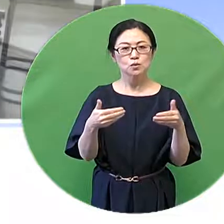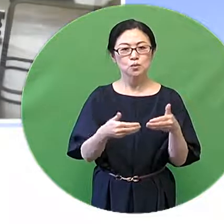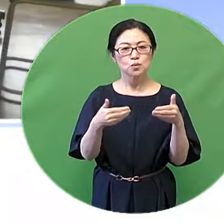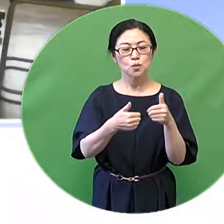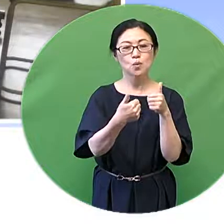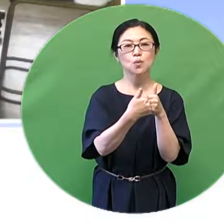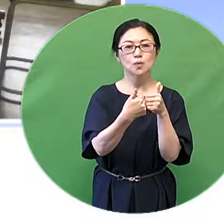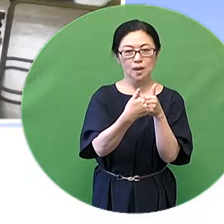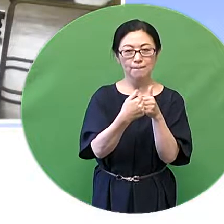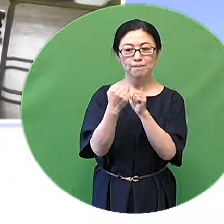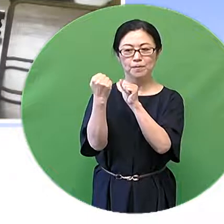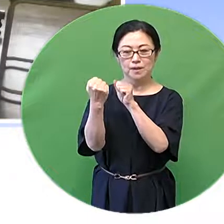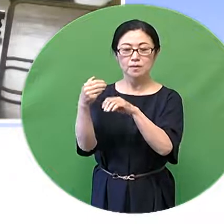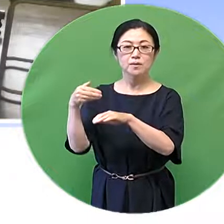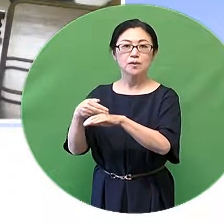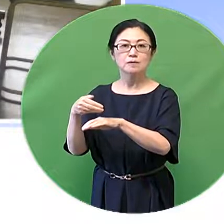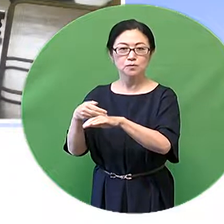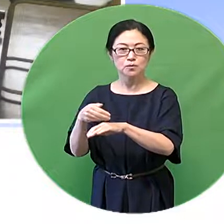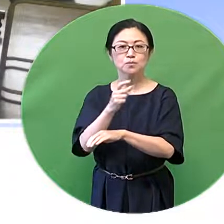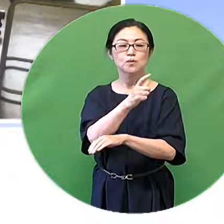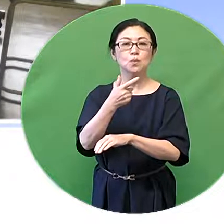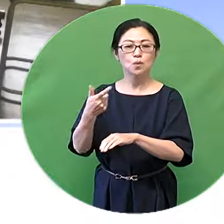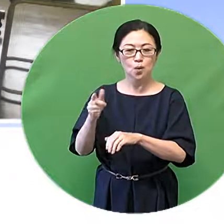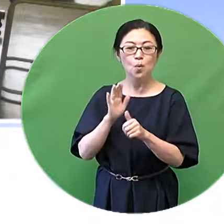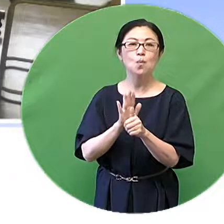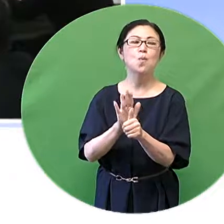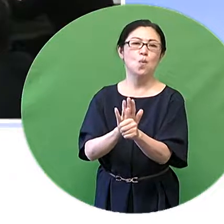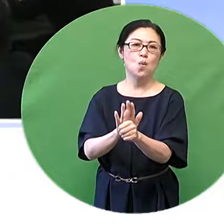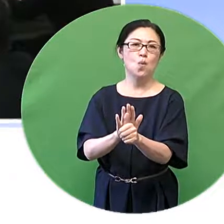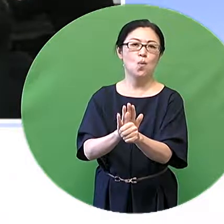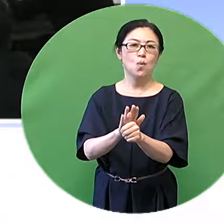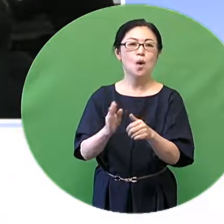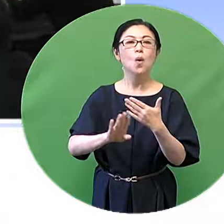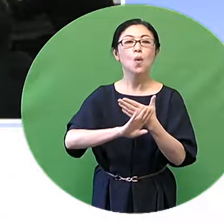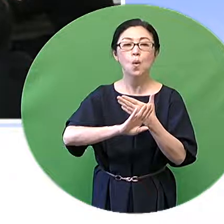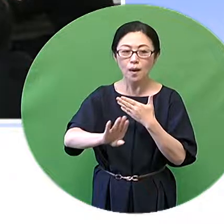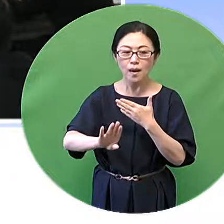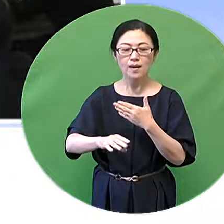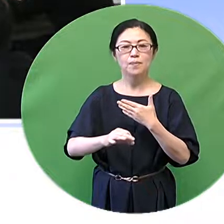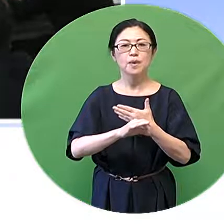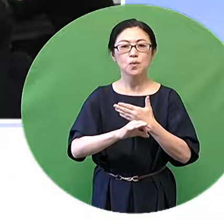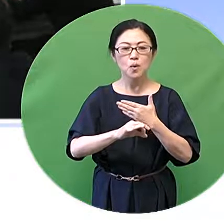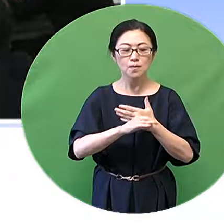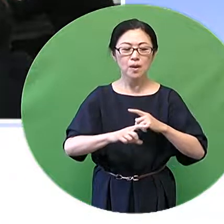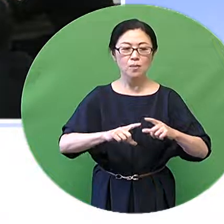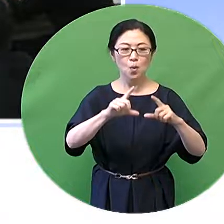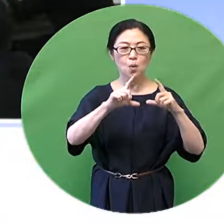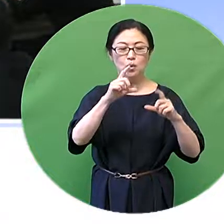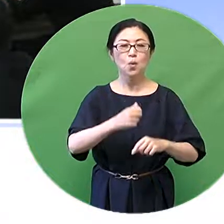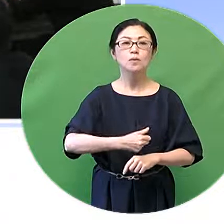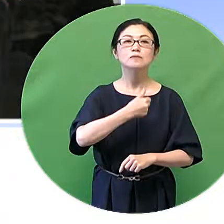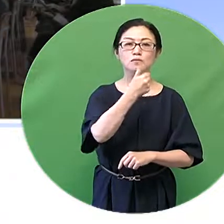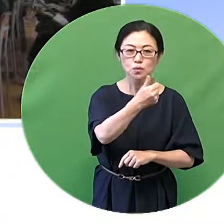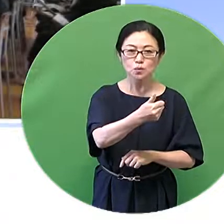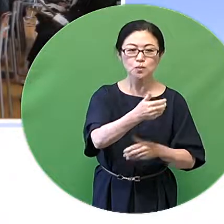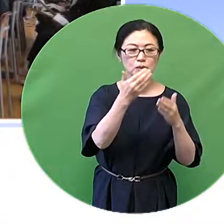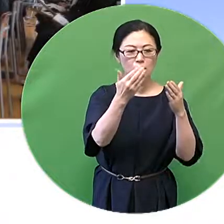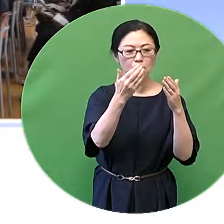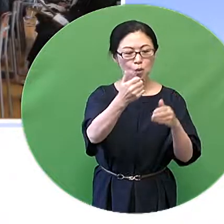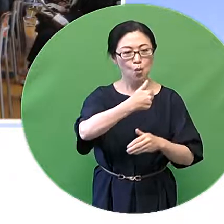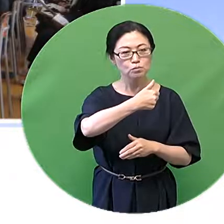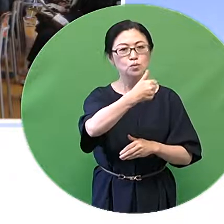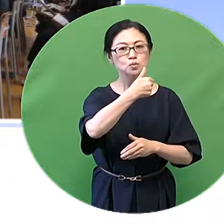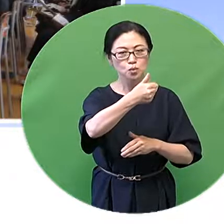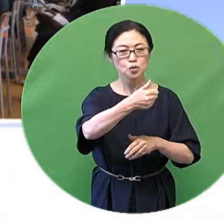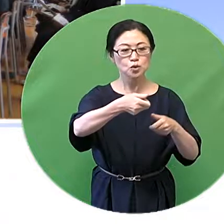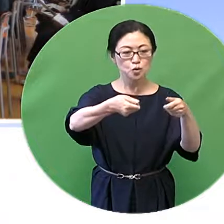や面接練習の支援を行っているほか、キャリア教育支援にも取り組み、進学後の県内定着